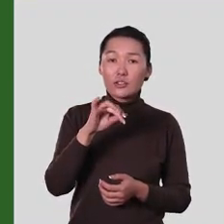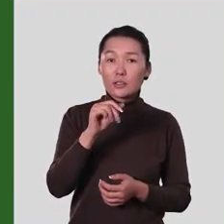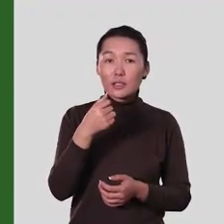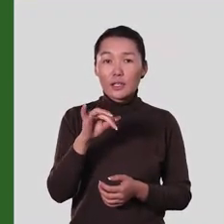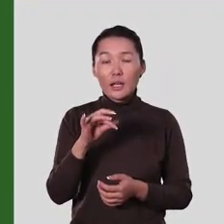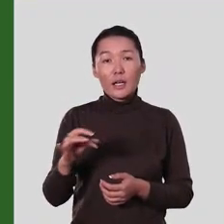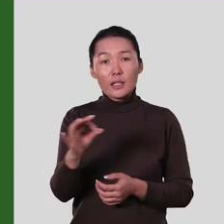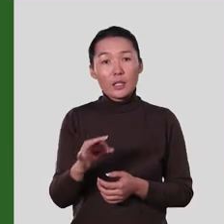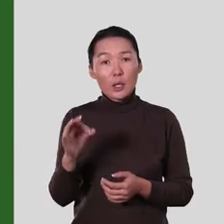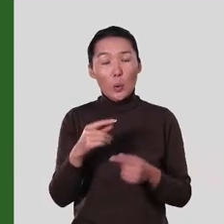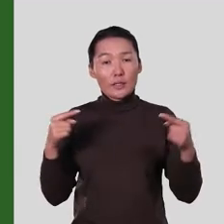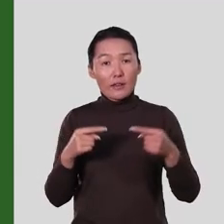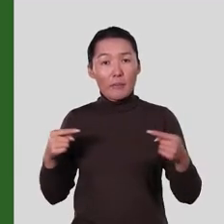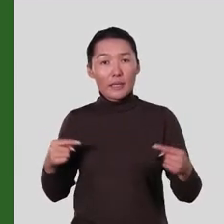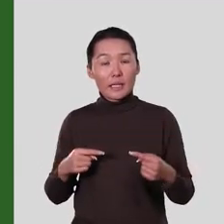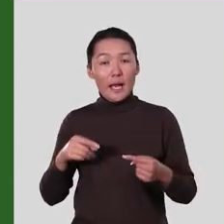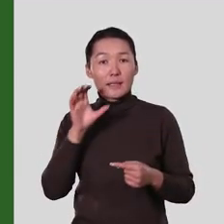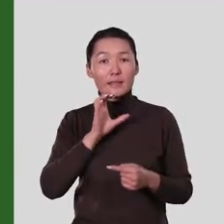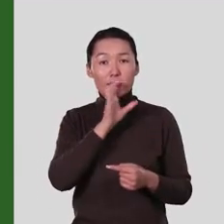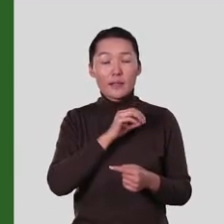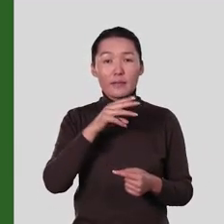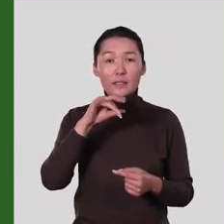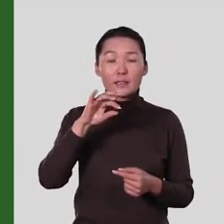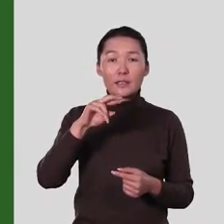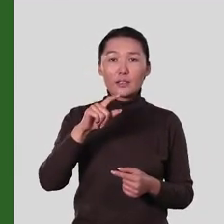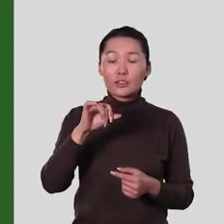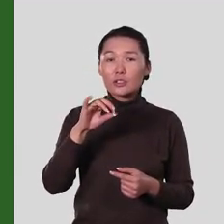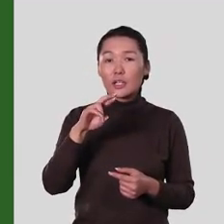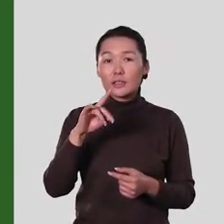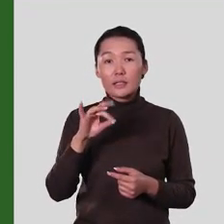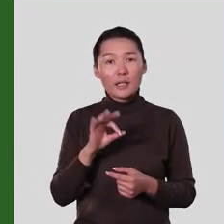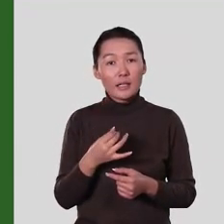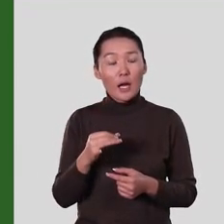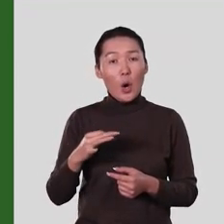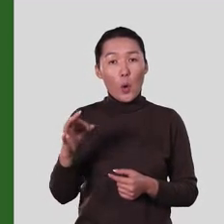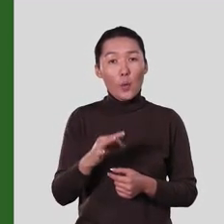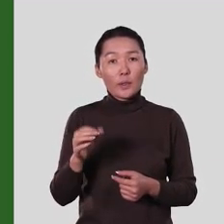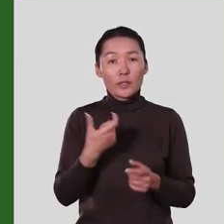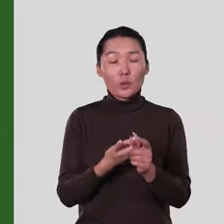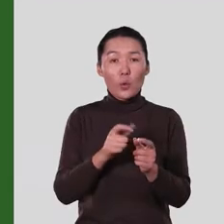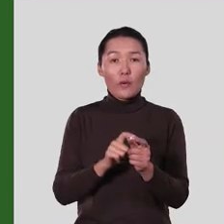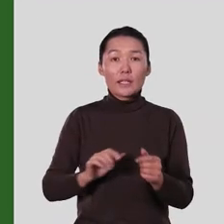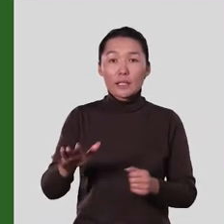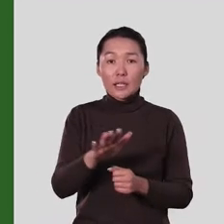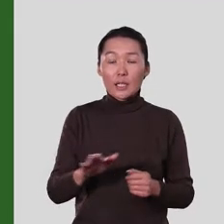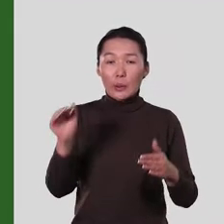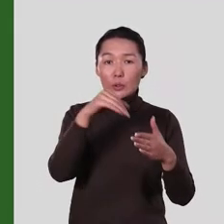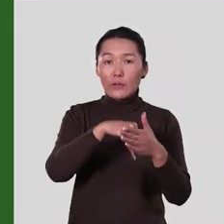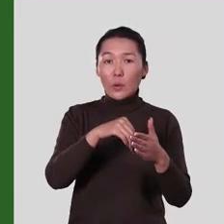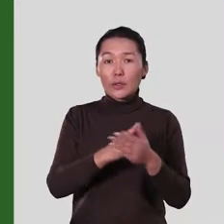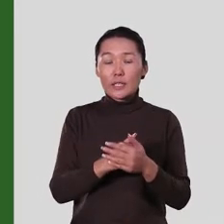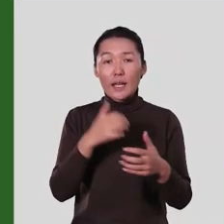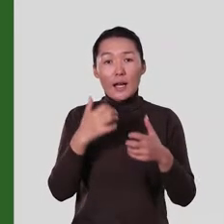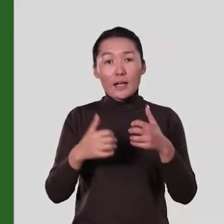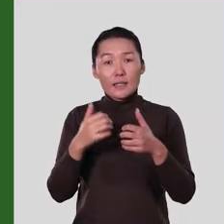Северо-Тяньшанской физико-географической областью. В этот регион входят